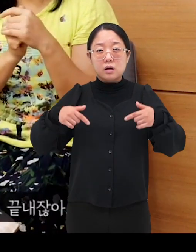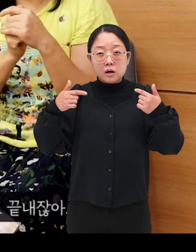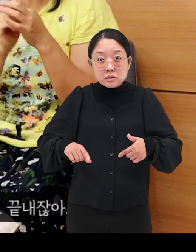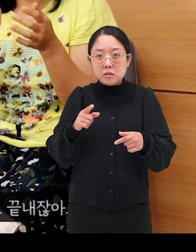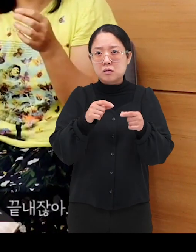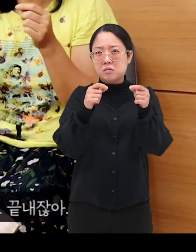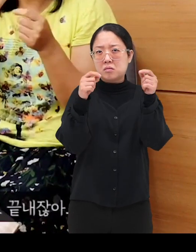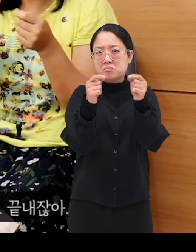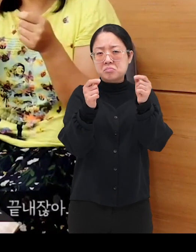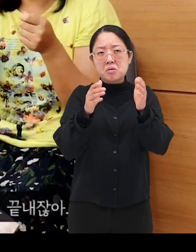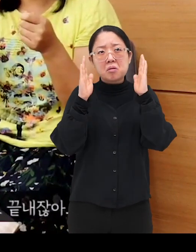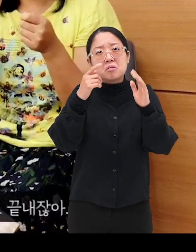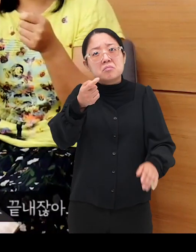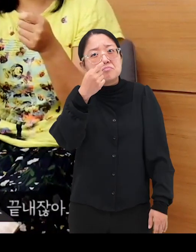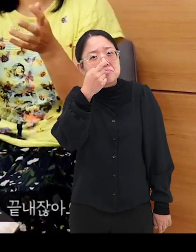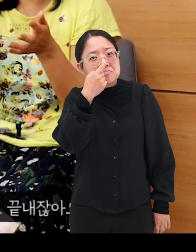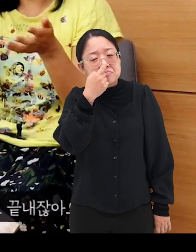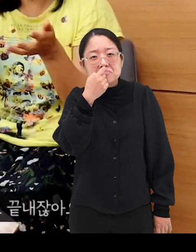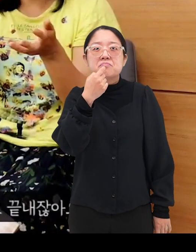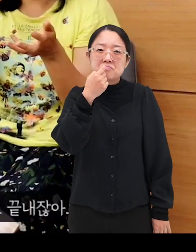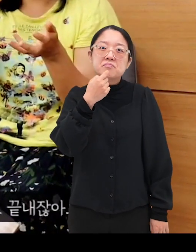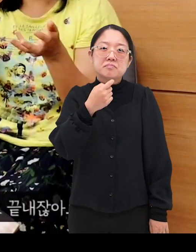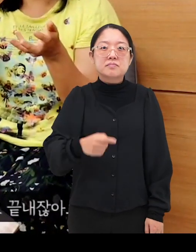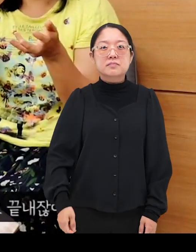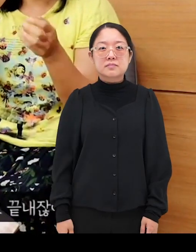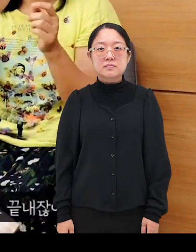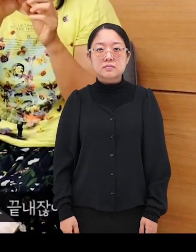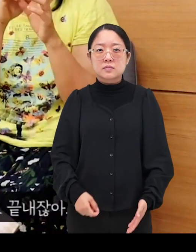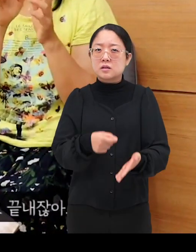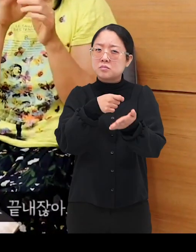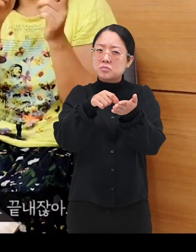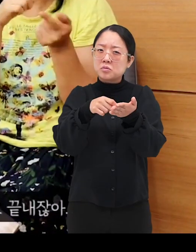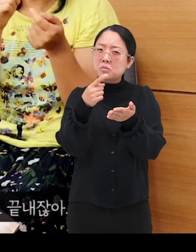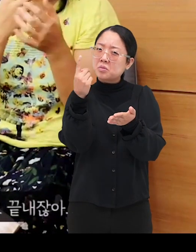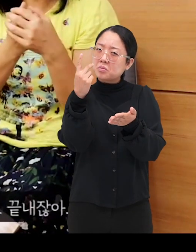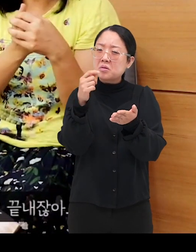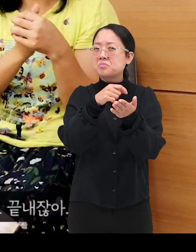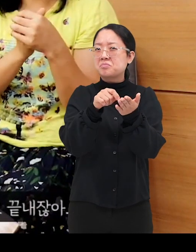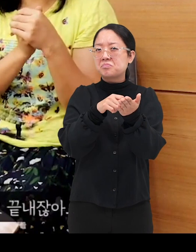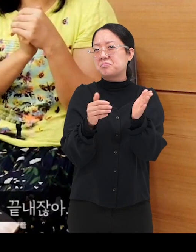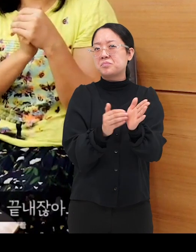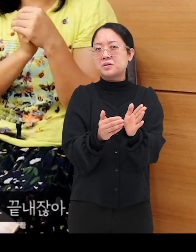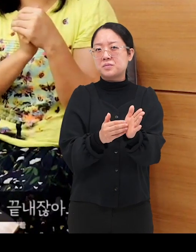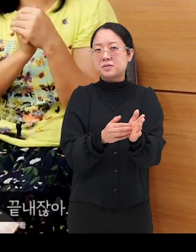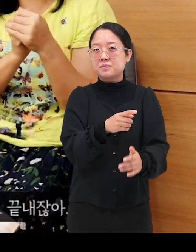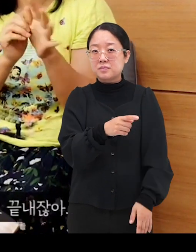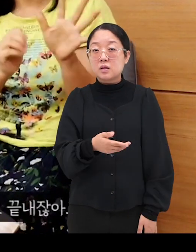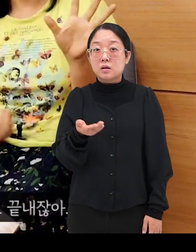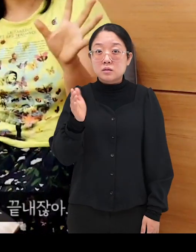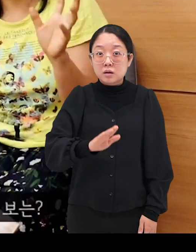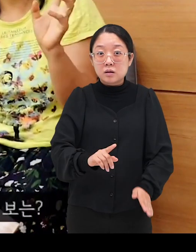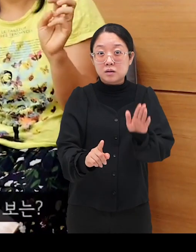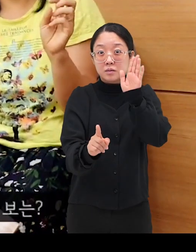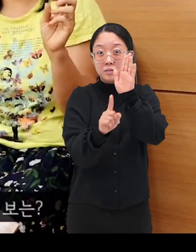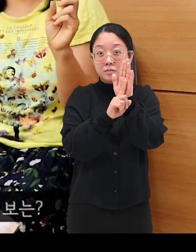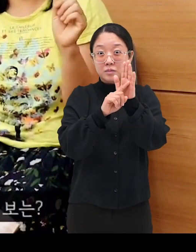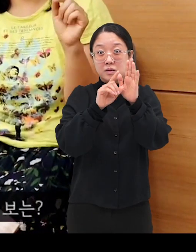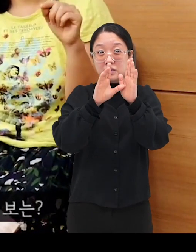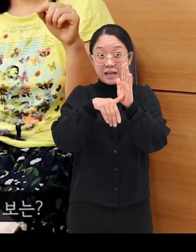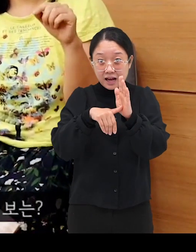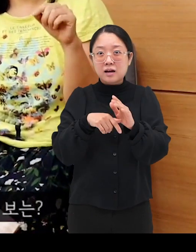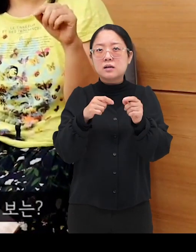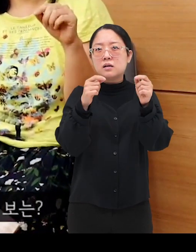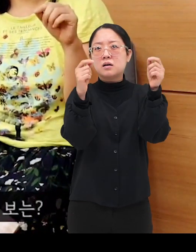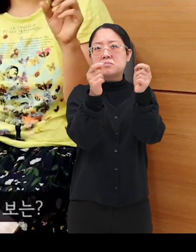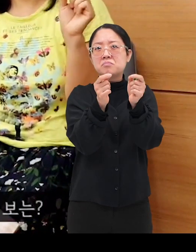이렇게 근데 항상 이렇게 뭐 단편적으로 이렇게 수업만 받고 글을 이제 한두 편 합평하고 끝내잖아요. 근데 공지할